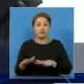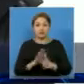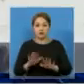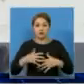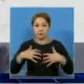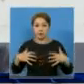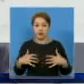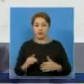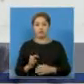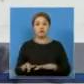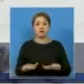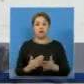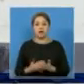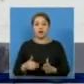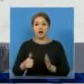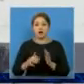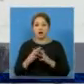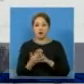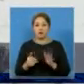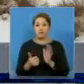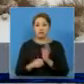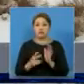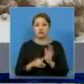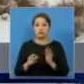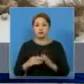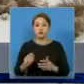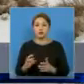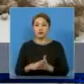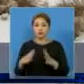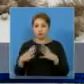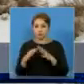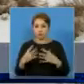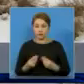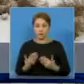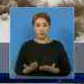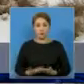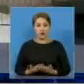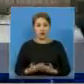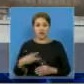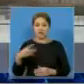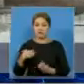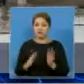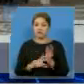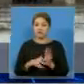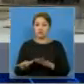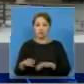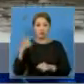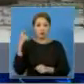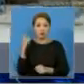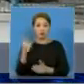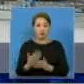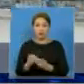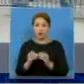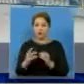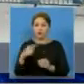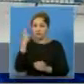шаруашылығы. Ауылда 750 тұрғын мекен етсе, 137 шаңырақ түтін түтетіп отыр. 28 шаруа қожалығы,